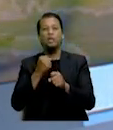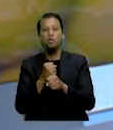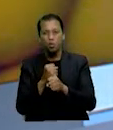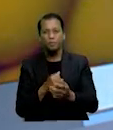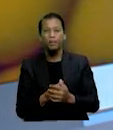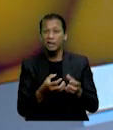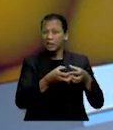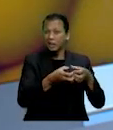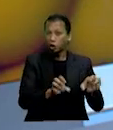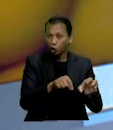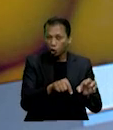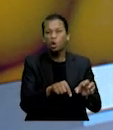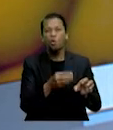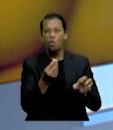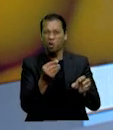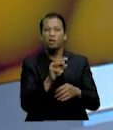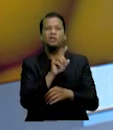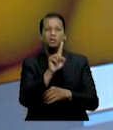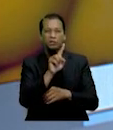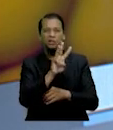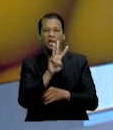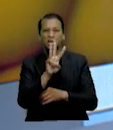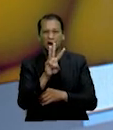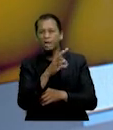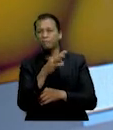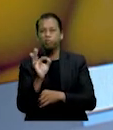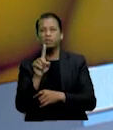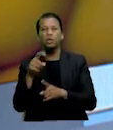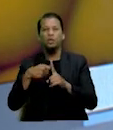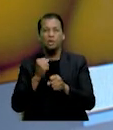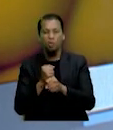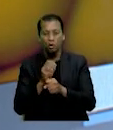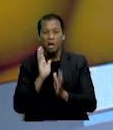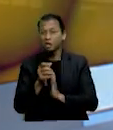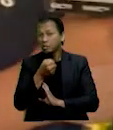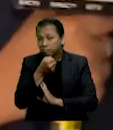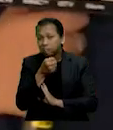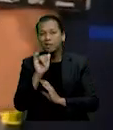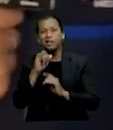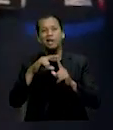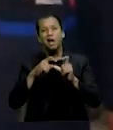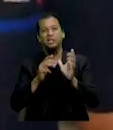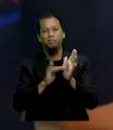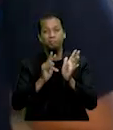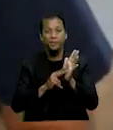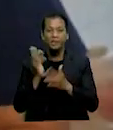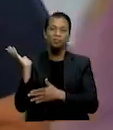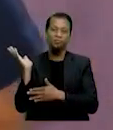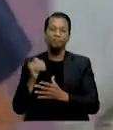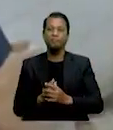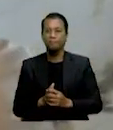dalam sepekan mencapai Rp33.000 per kilogram. Dan berikut laporan Yasmin Atadia. Ya pemirsa, saat